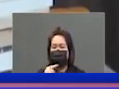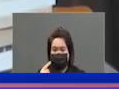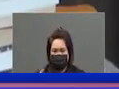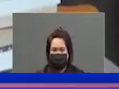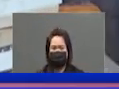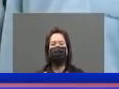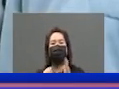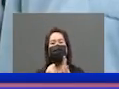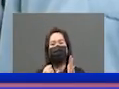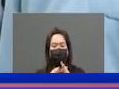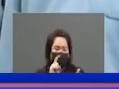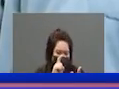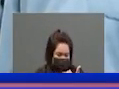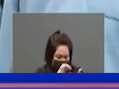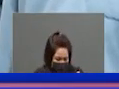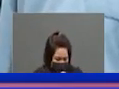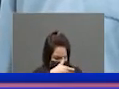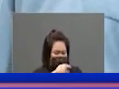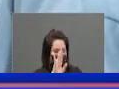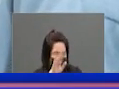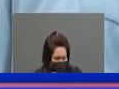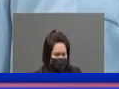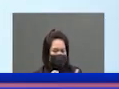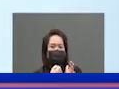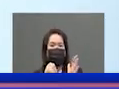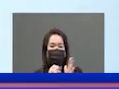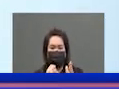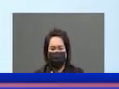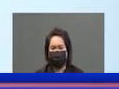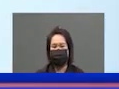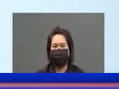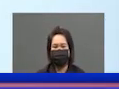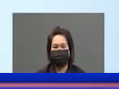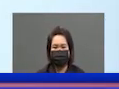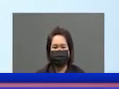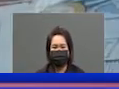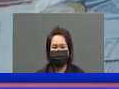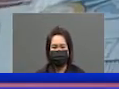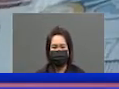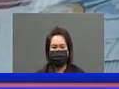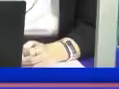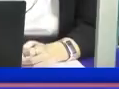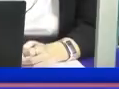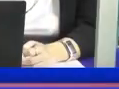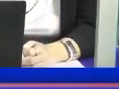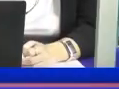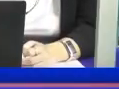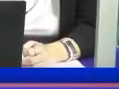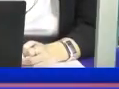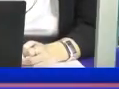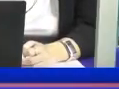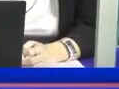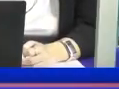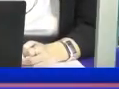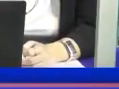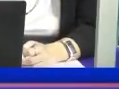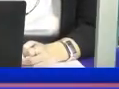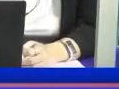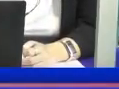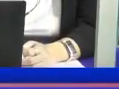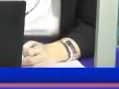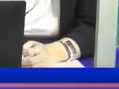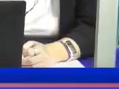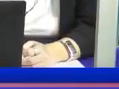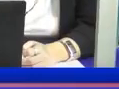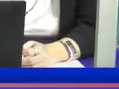ยวันซับเซอร์วิสเนี่ยทุกกระทรวงนะครับก็โดยภาพรวมก็คือว่าการที่เราจะผลักดันแอปนี้เนี่ยนะครับแล้วก็ถือว่าวัน